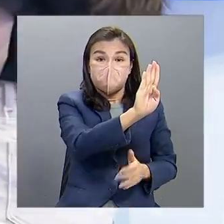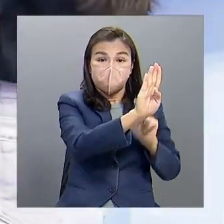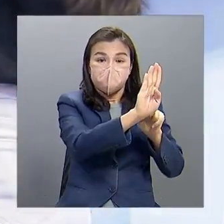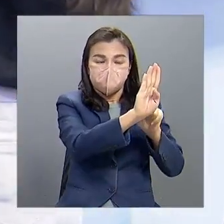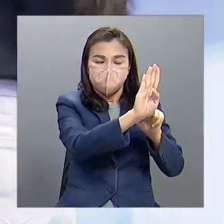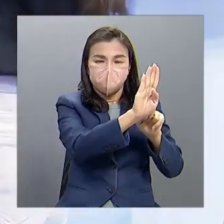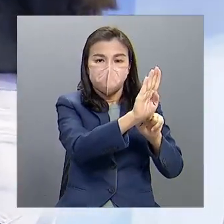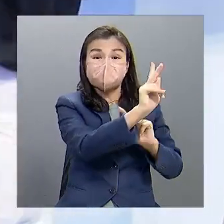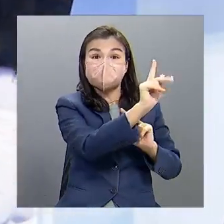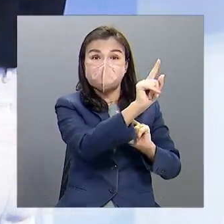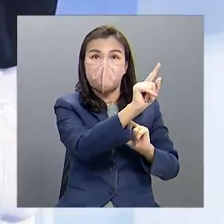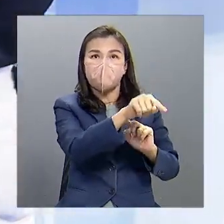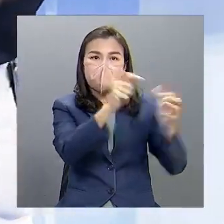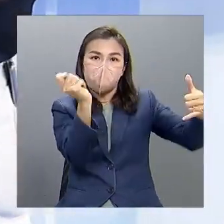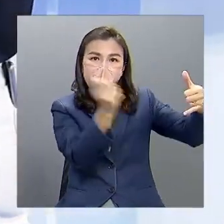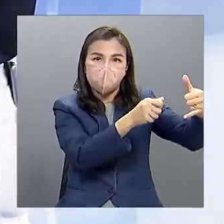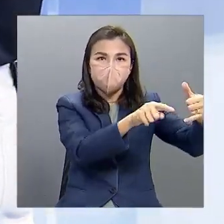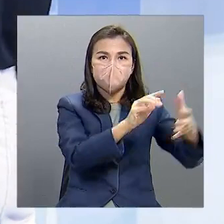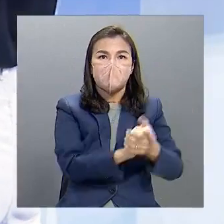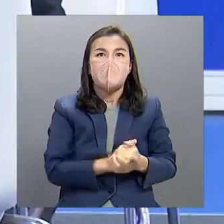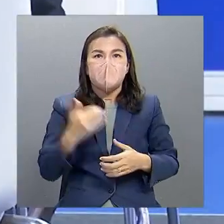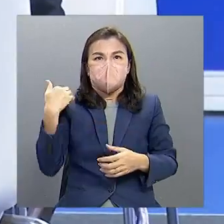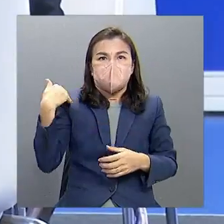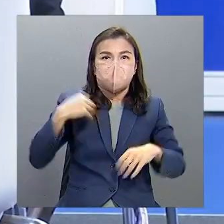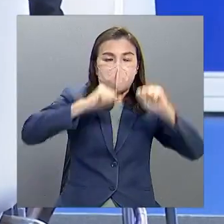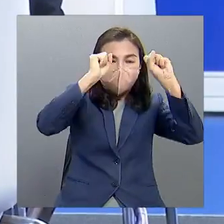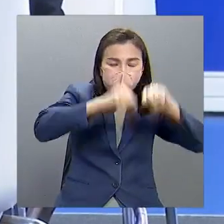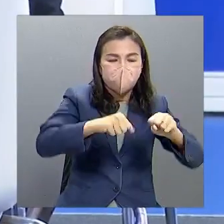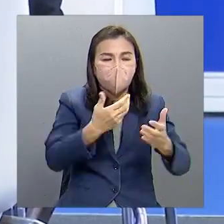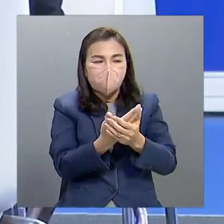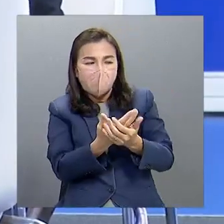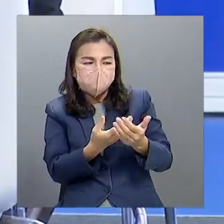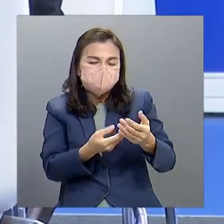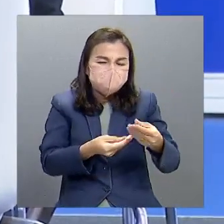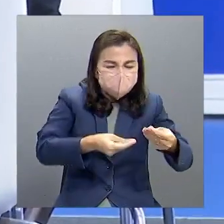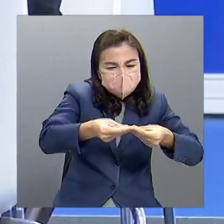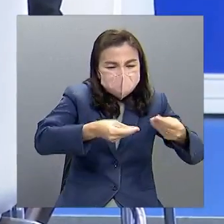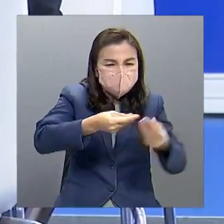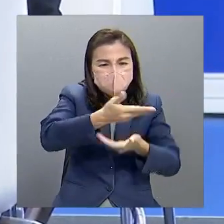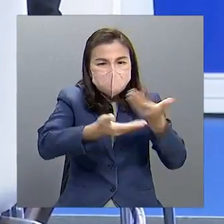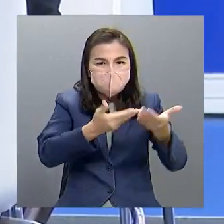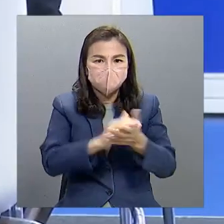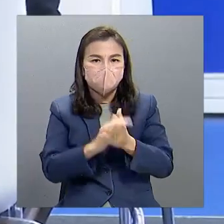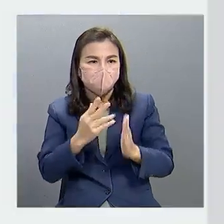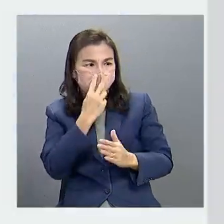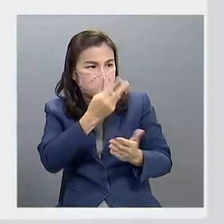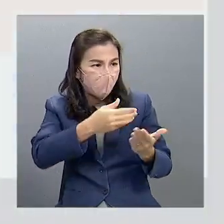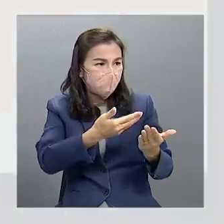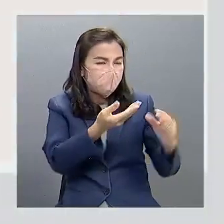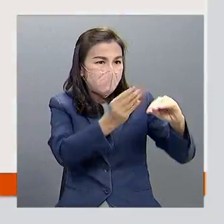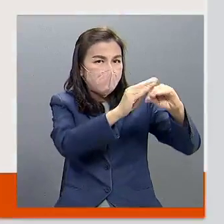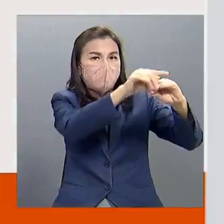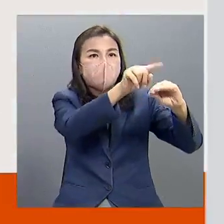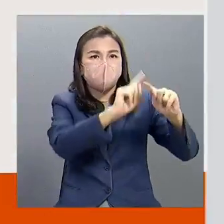องเพื่อสร้างปริมาณเทียมในศูนย์ซื้อขายสตางโปรเช่นกันค่ะจึงสั่งลงโทษทางแพ่งนายปรมินทร์อินโส